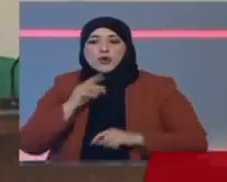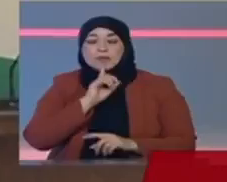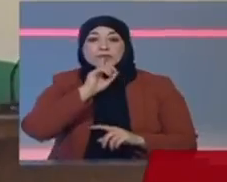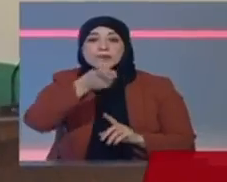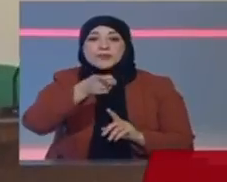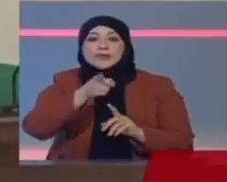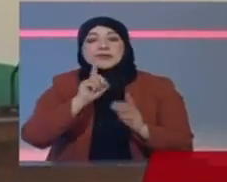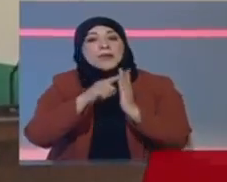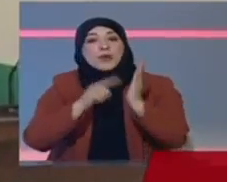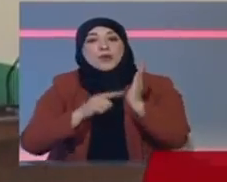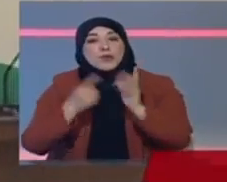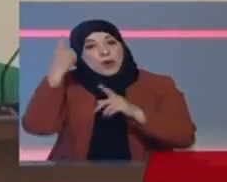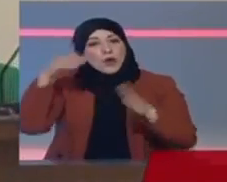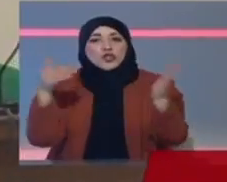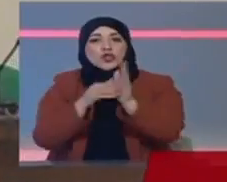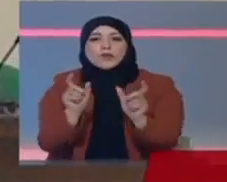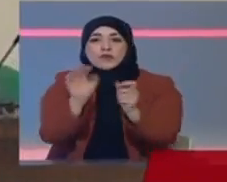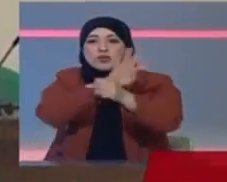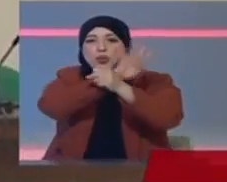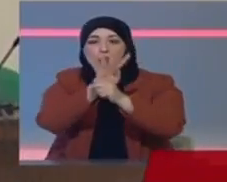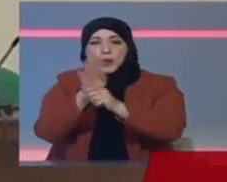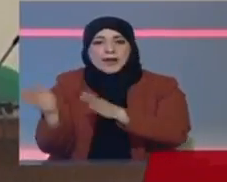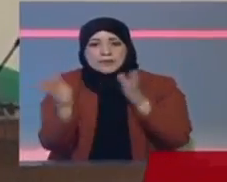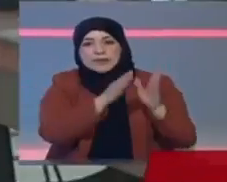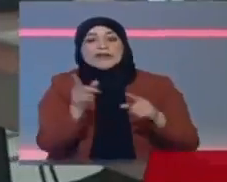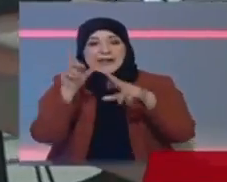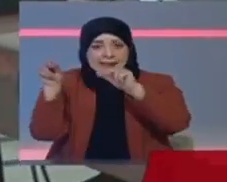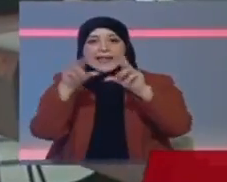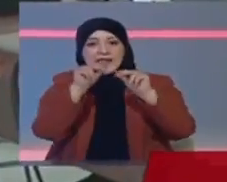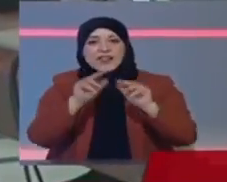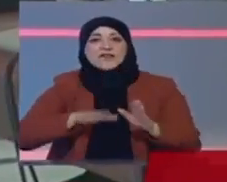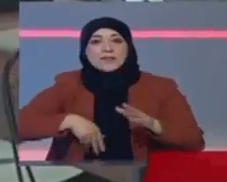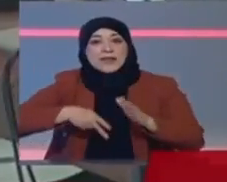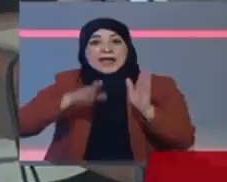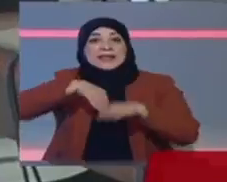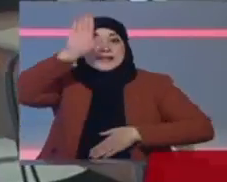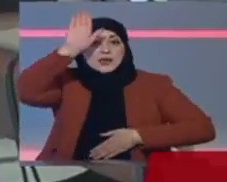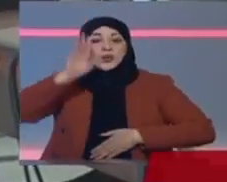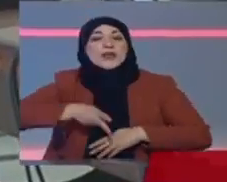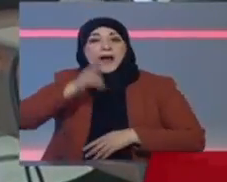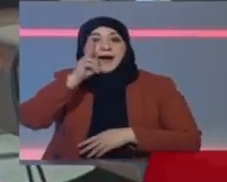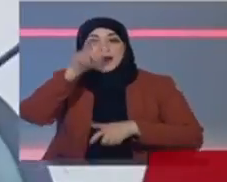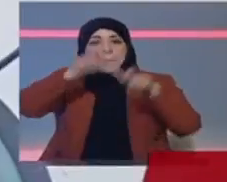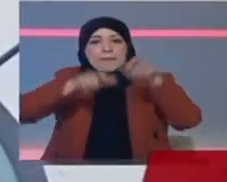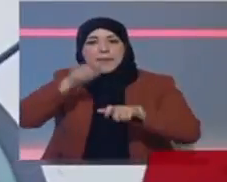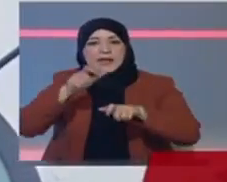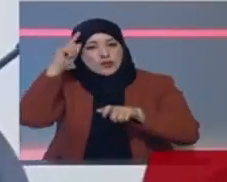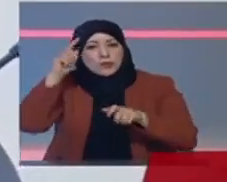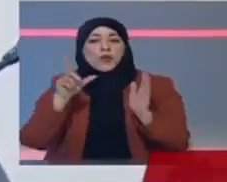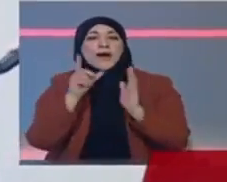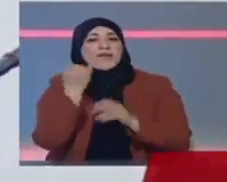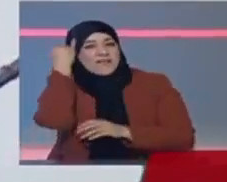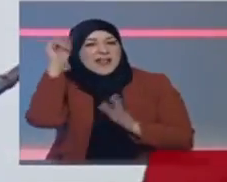لمجابهه تداعيات انتشار فيروس كورونا كما تم التصويت باغلبيه الحاضرين في اللجنه على مقترح تعديلا